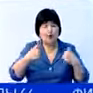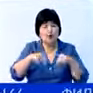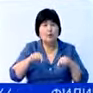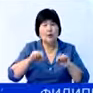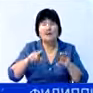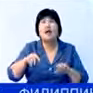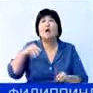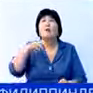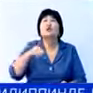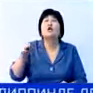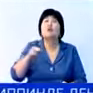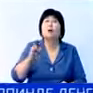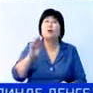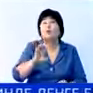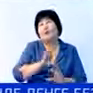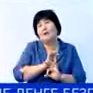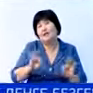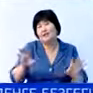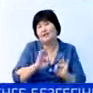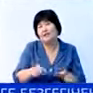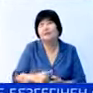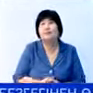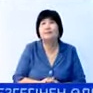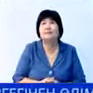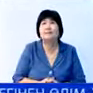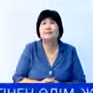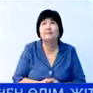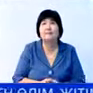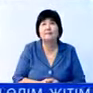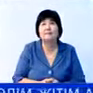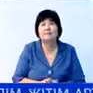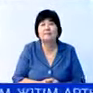Мадина Жұмаділдаева, Бөгенбай Абасилов, Қанат Махамбетов, Қызылорда телеарнасы.